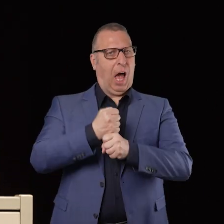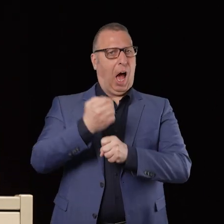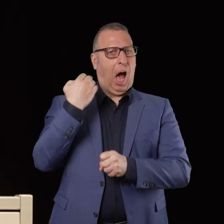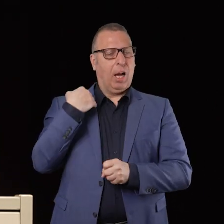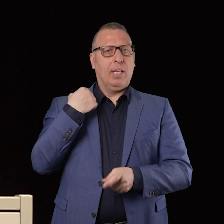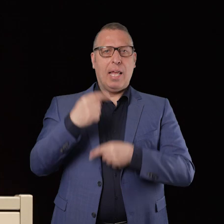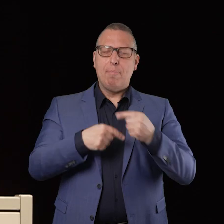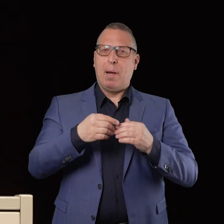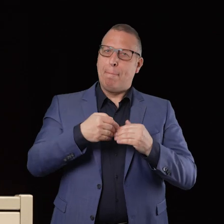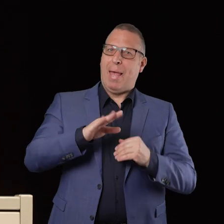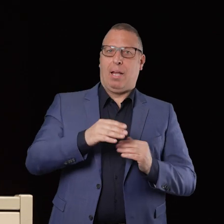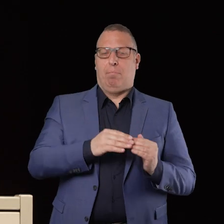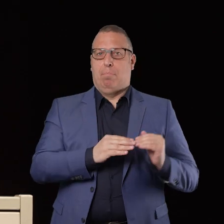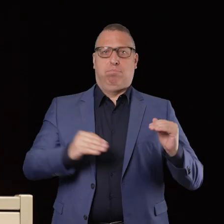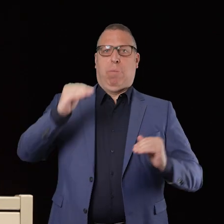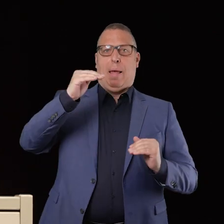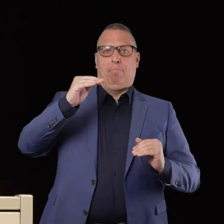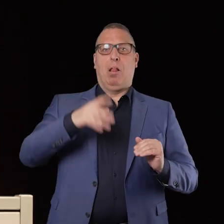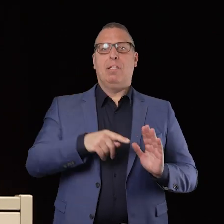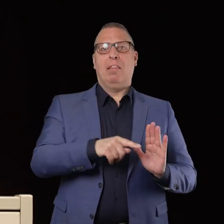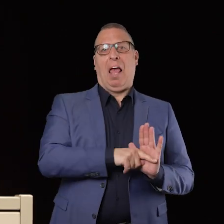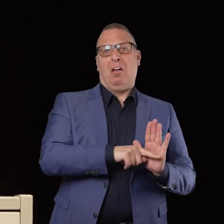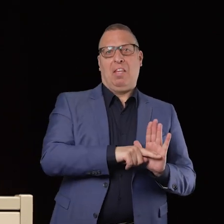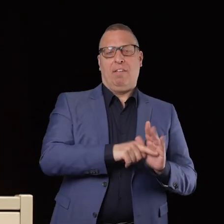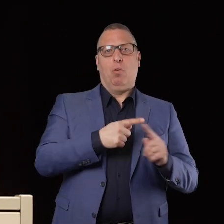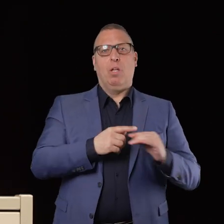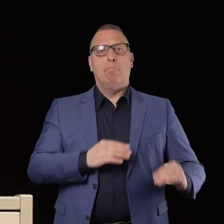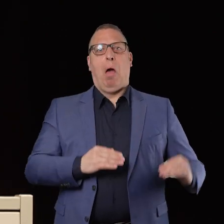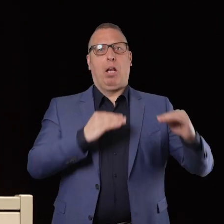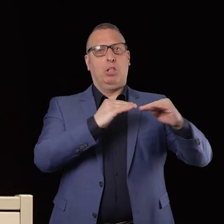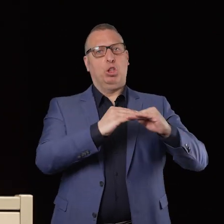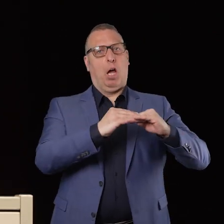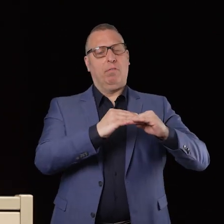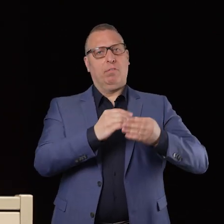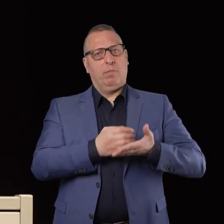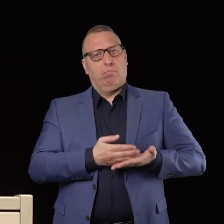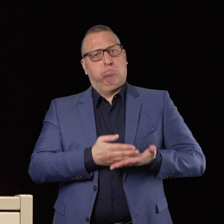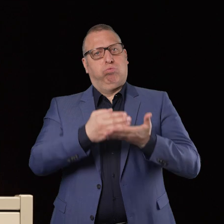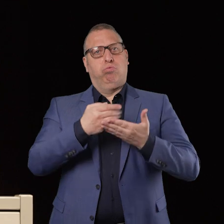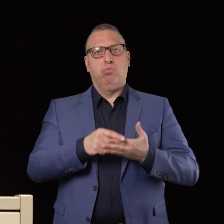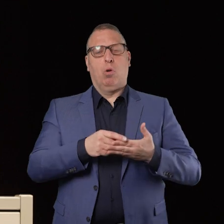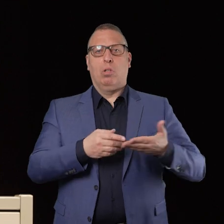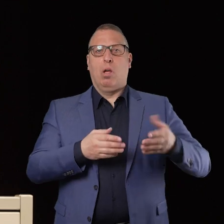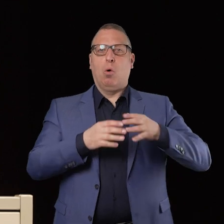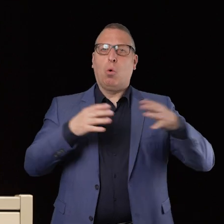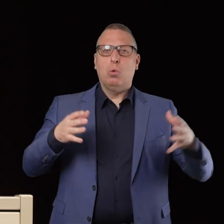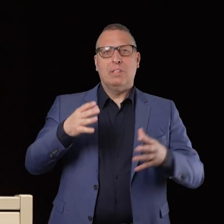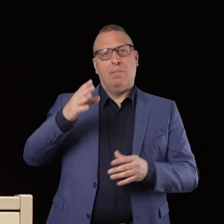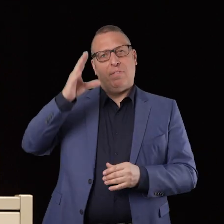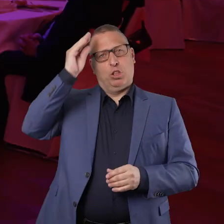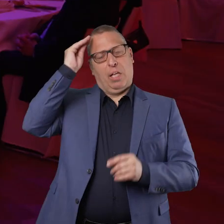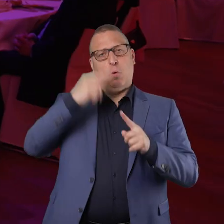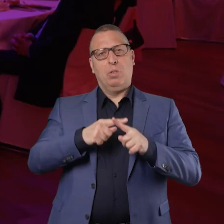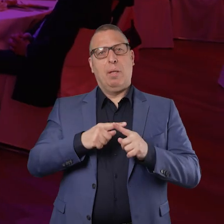Jahren aber immer bei Weitem überwogen. Und die Partnerschaft ist getragen von großem